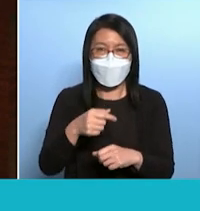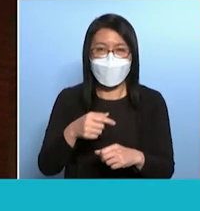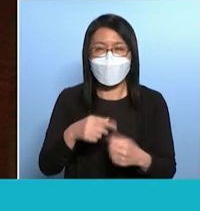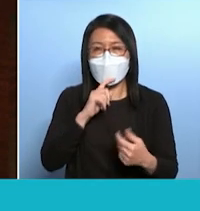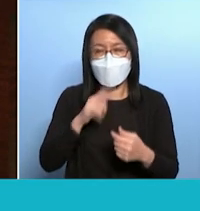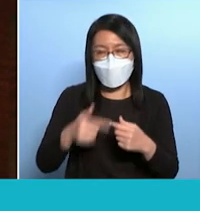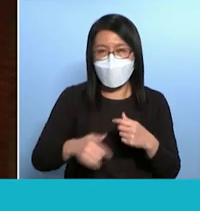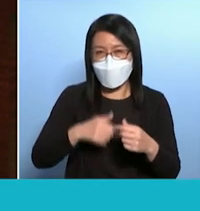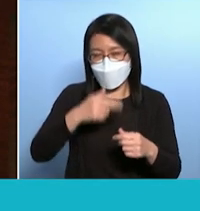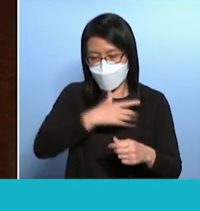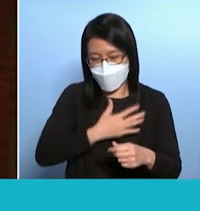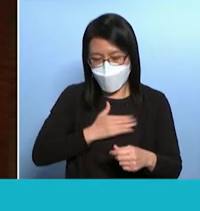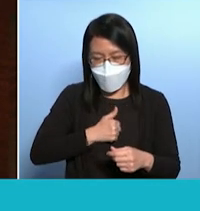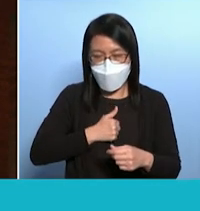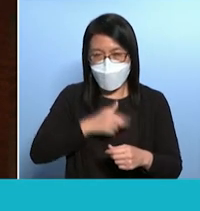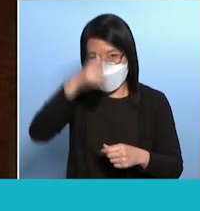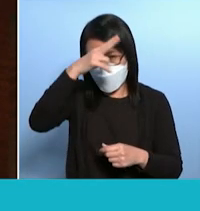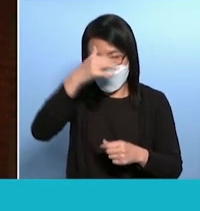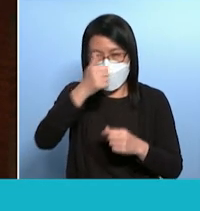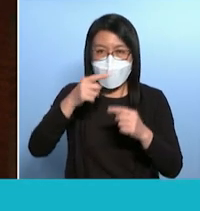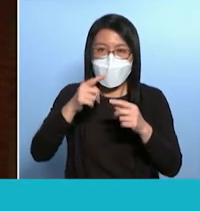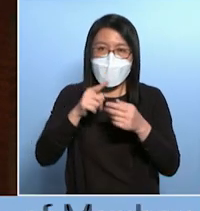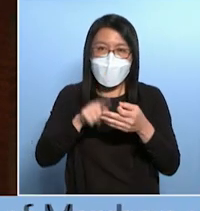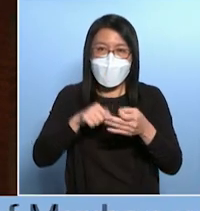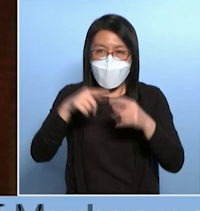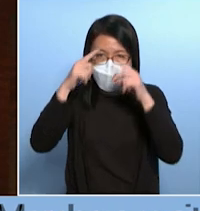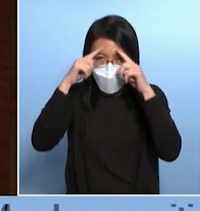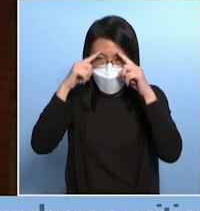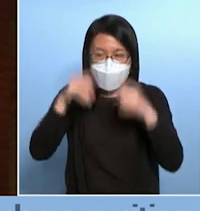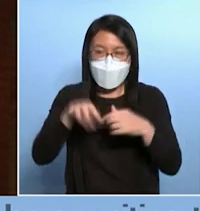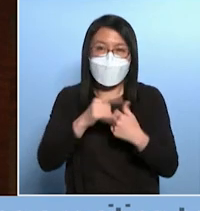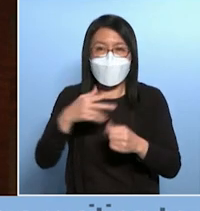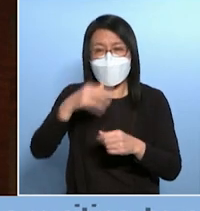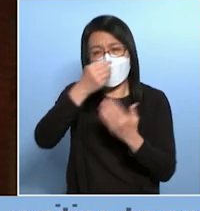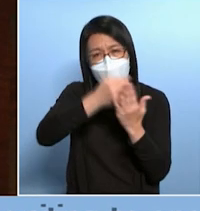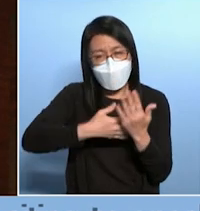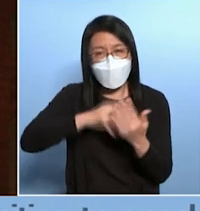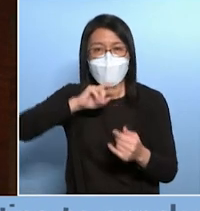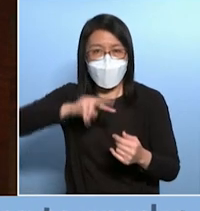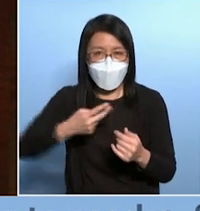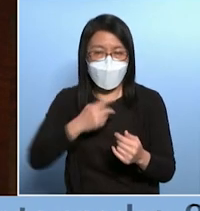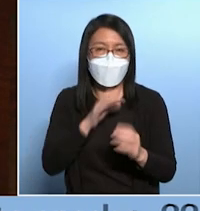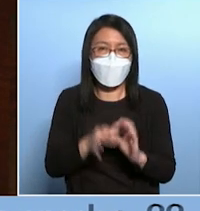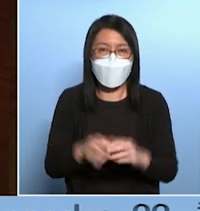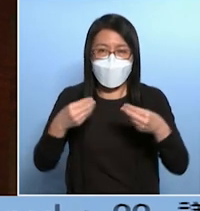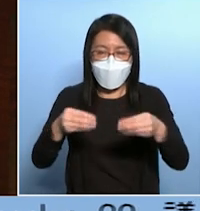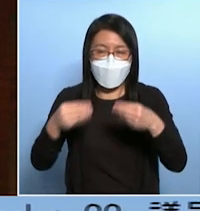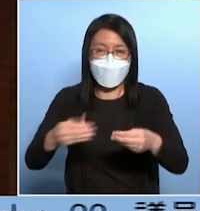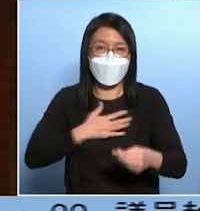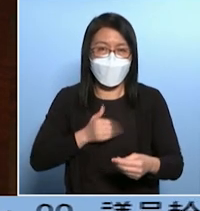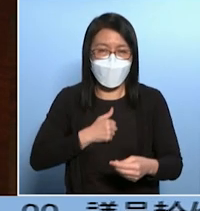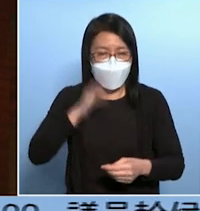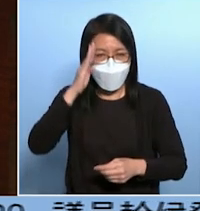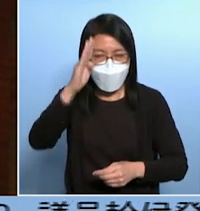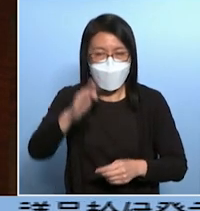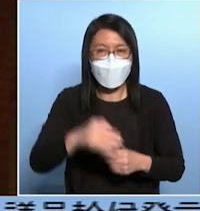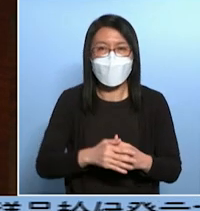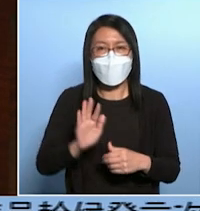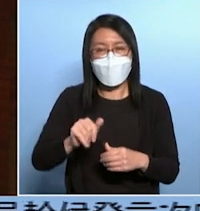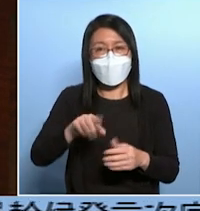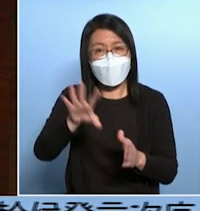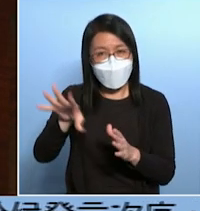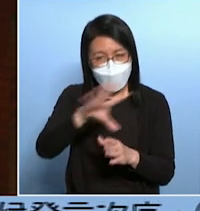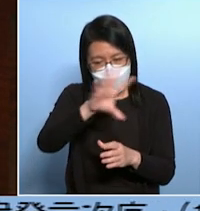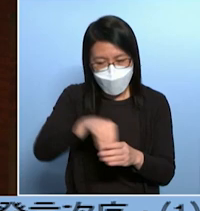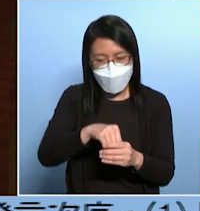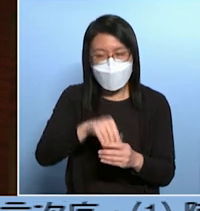家超先生在他的競選政綱中，亦都將優化教育的裝備未來是列為一項核